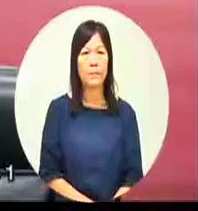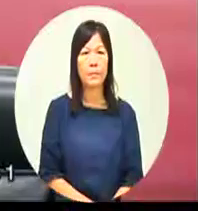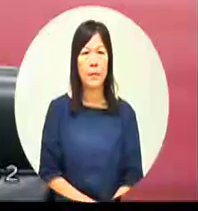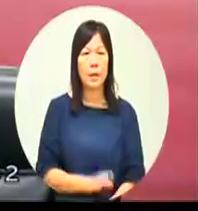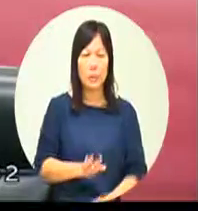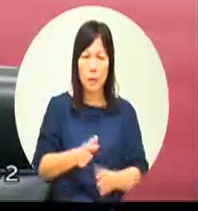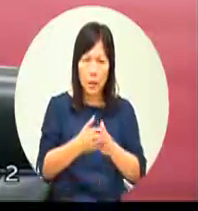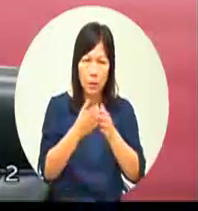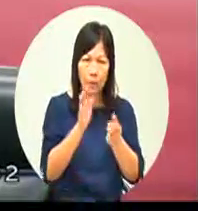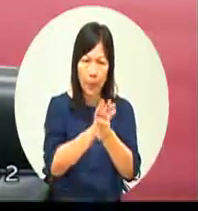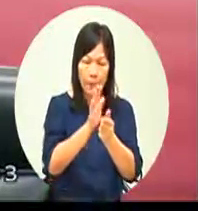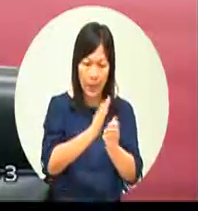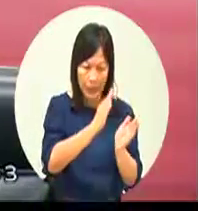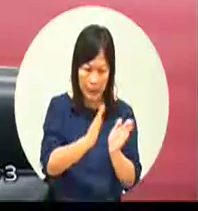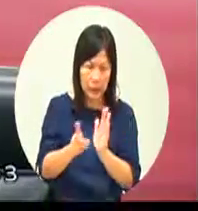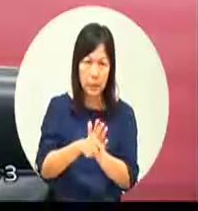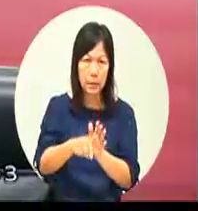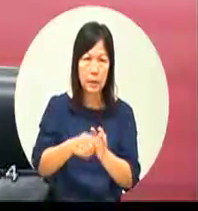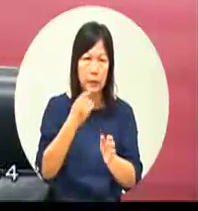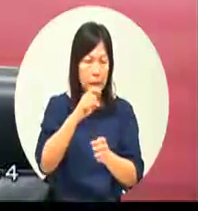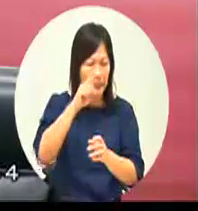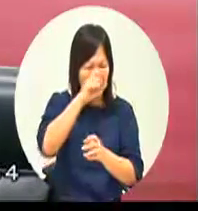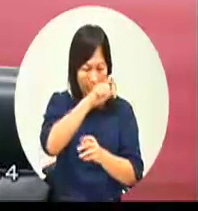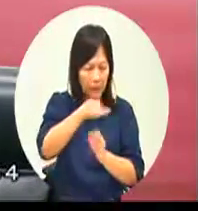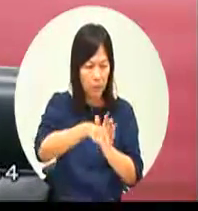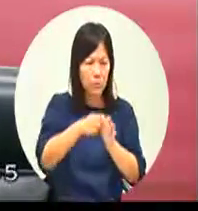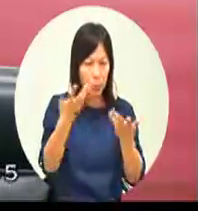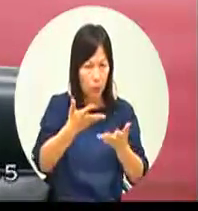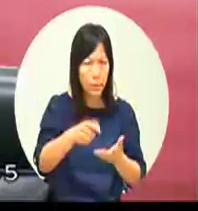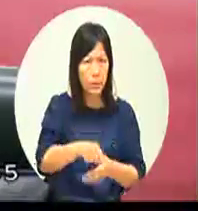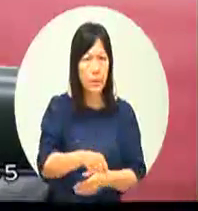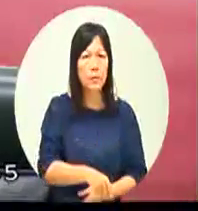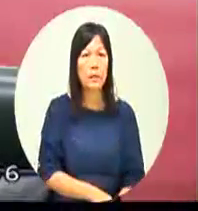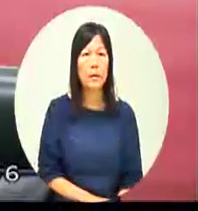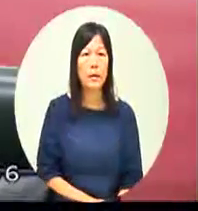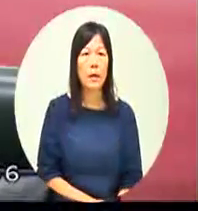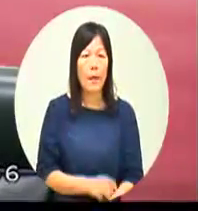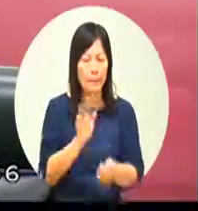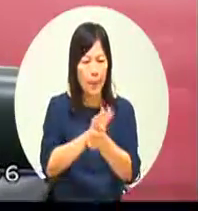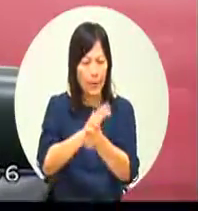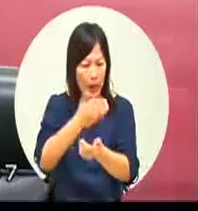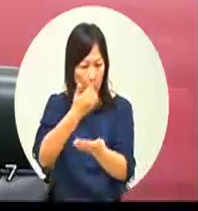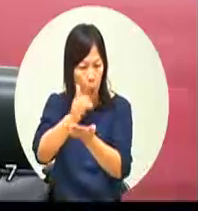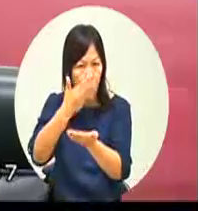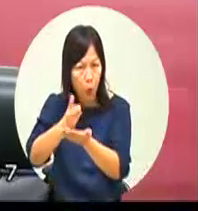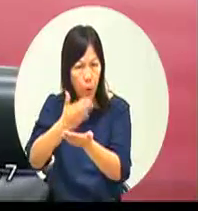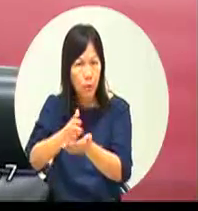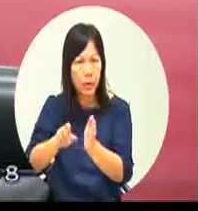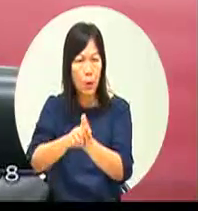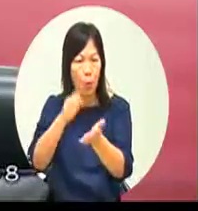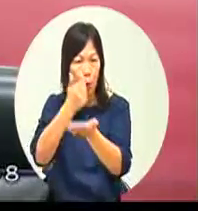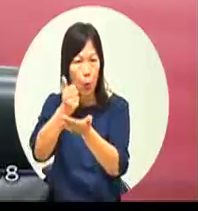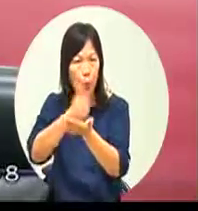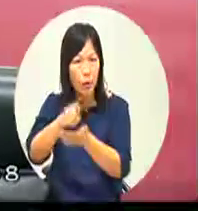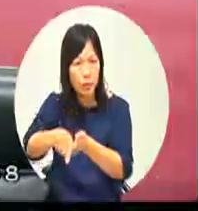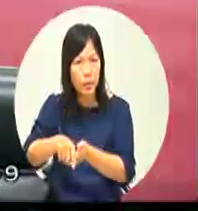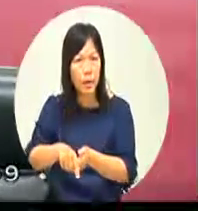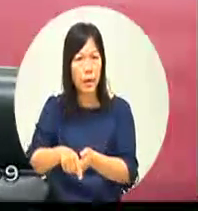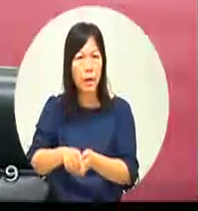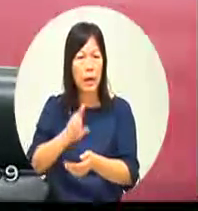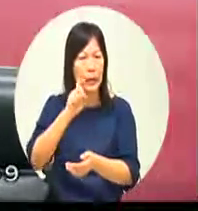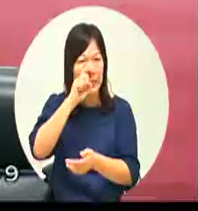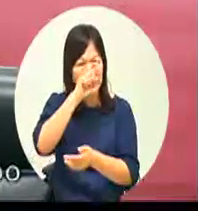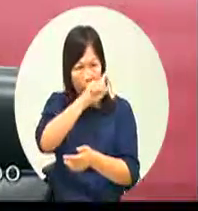理到的高雄市的处理垃圾的这个问题，待清运的它的垃圾，当然它也